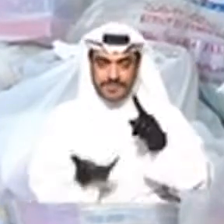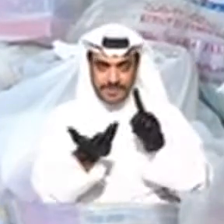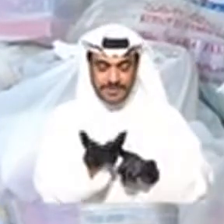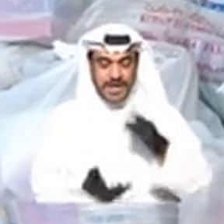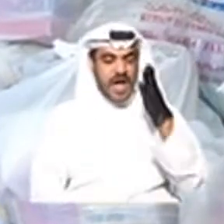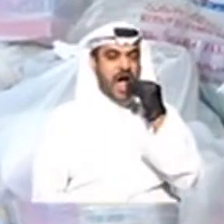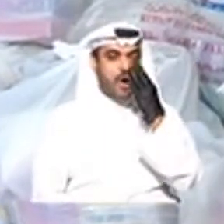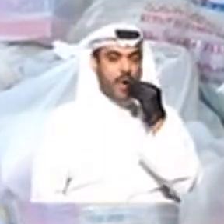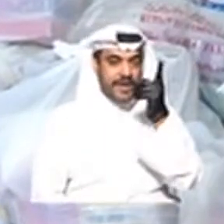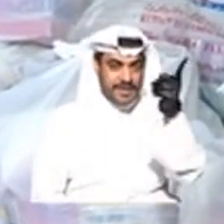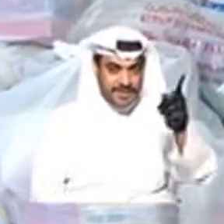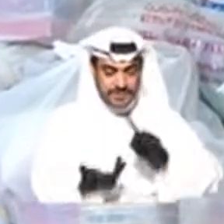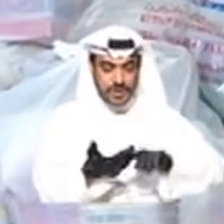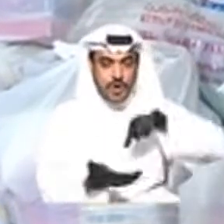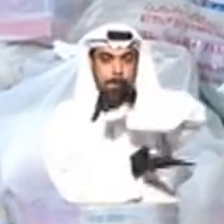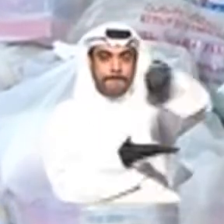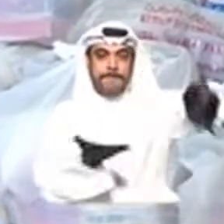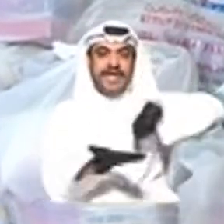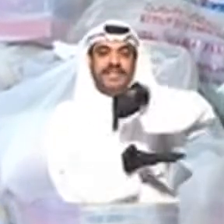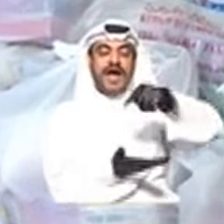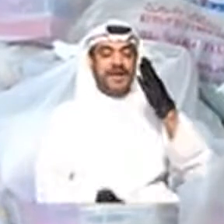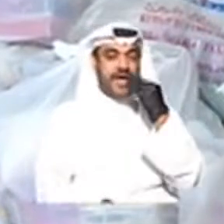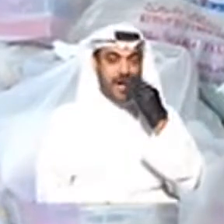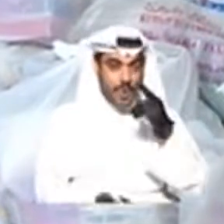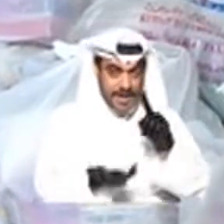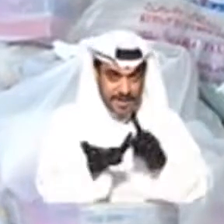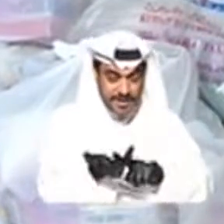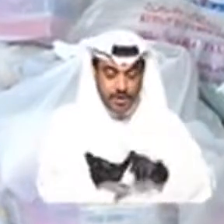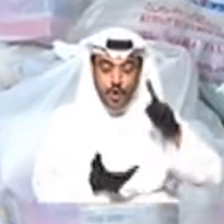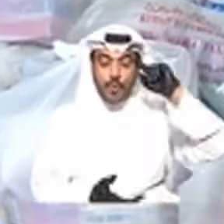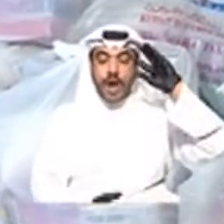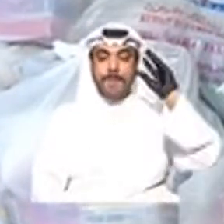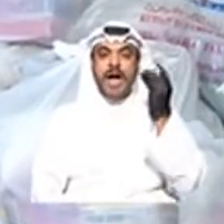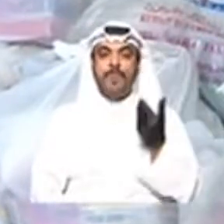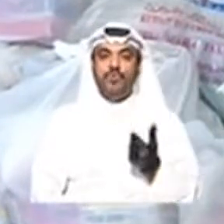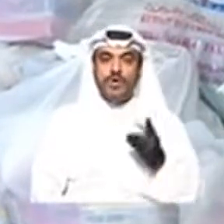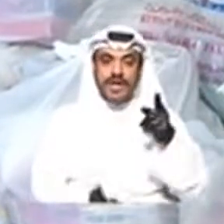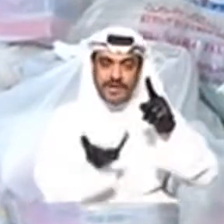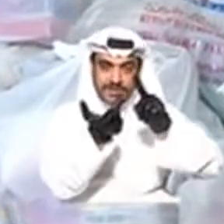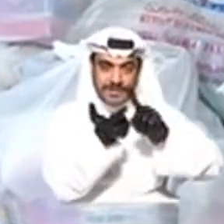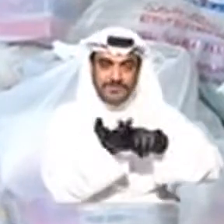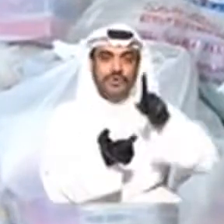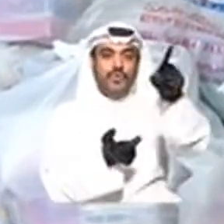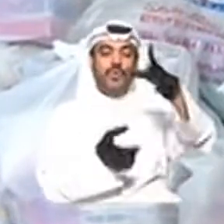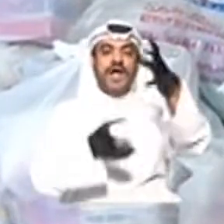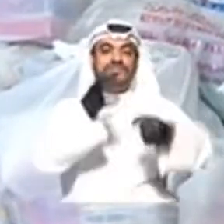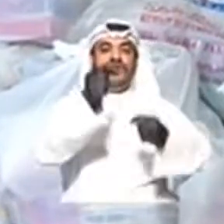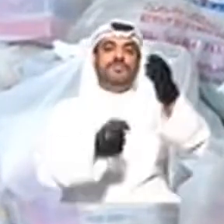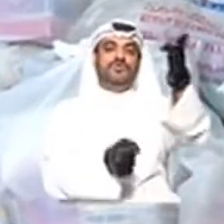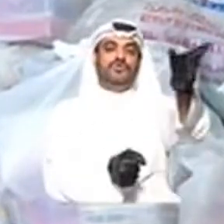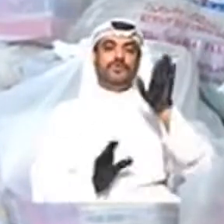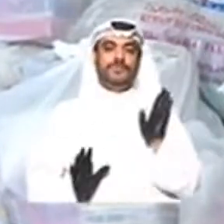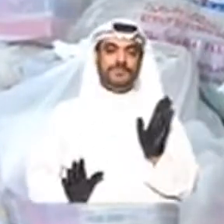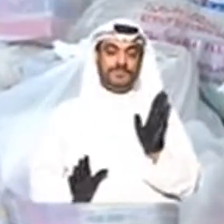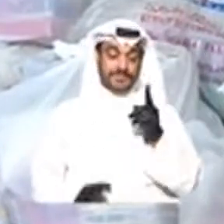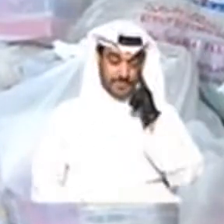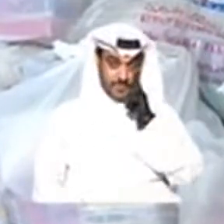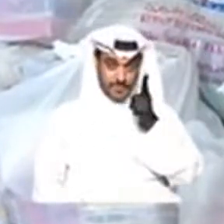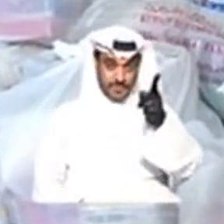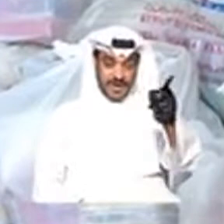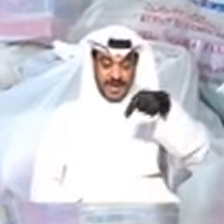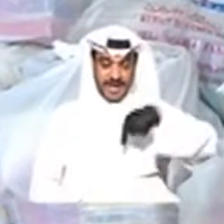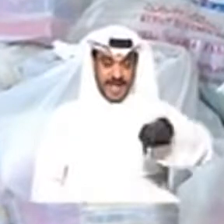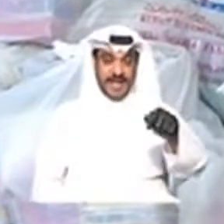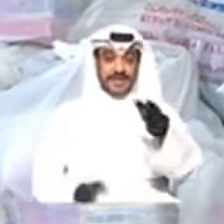العزل؟ لذلك هناك كانت فيما سبق كان هناك الجهود تتركز في منطقتين جليب للشيوخ والمهبولة،